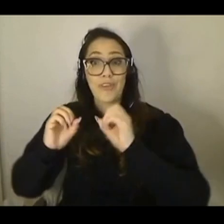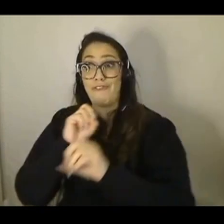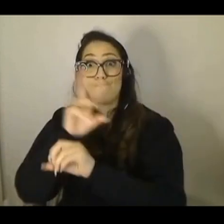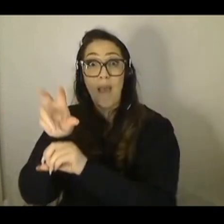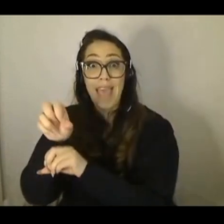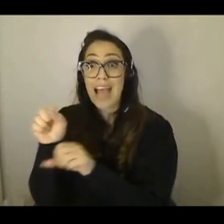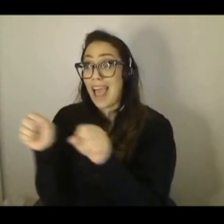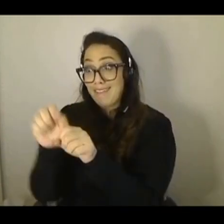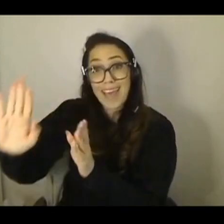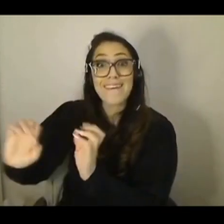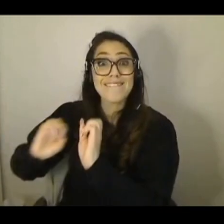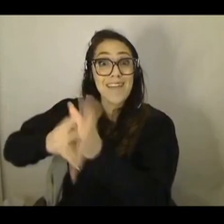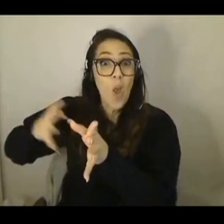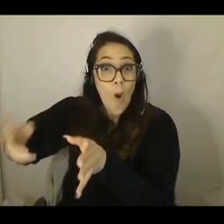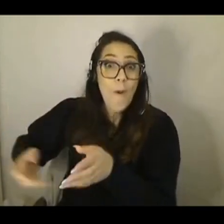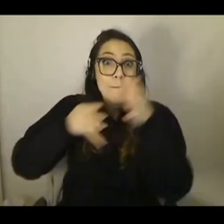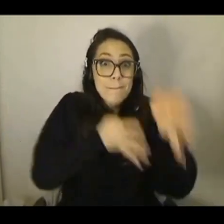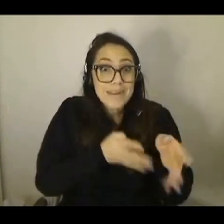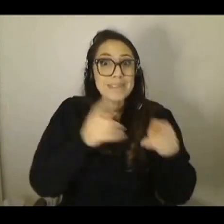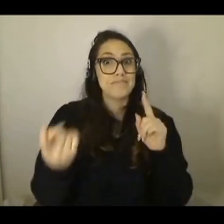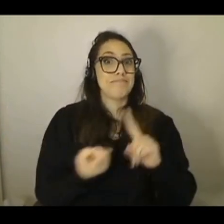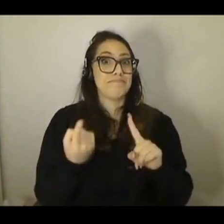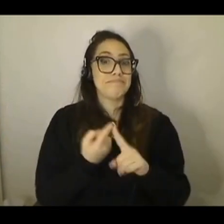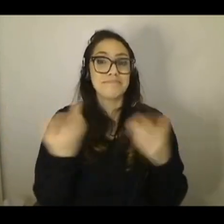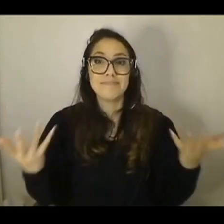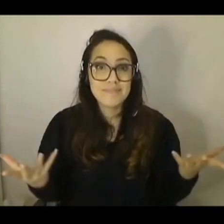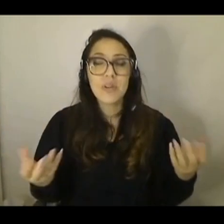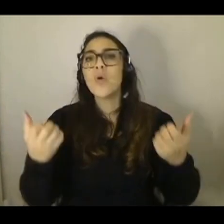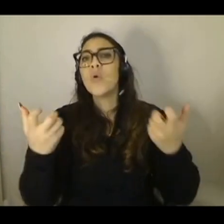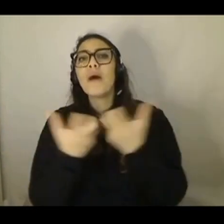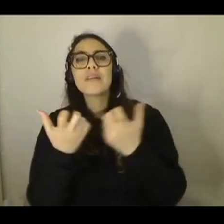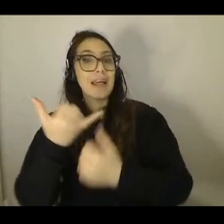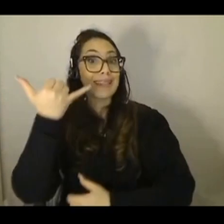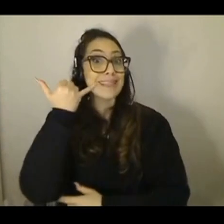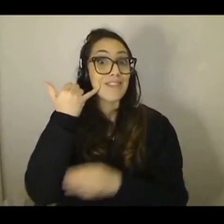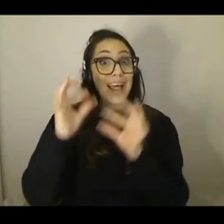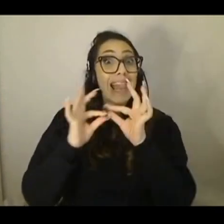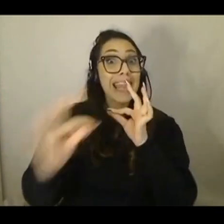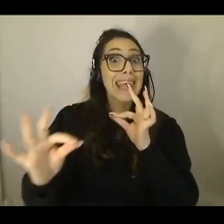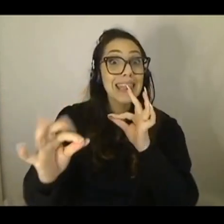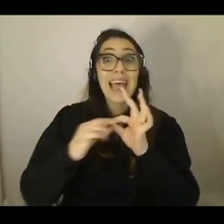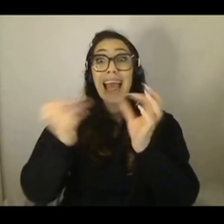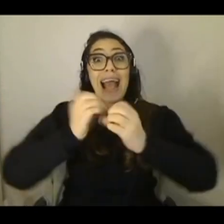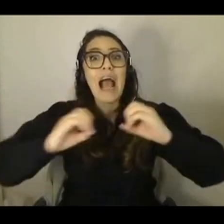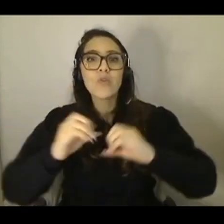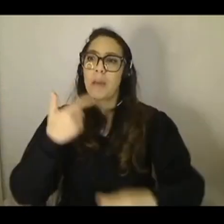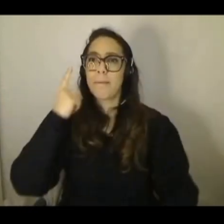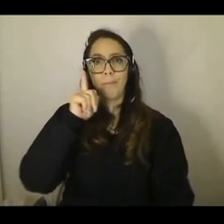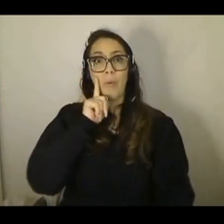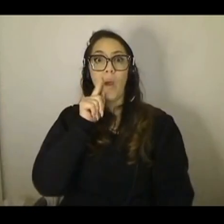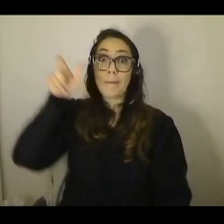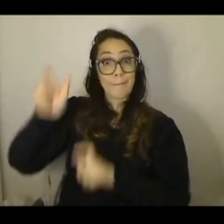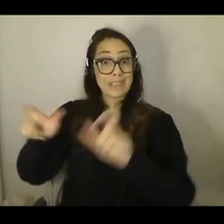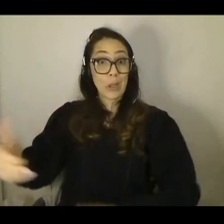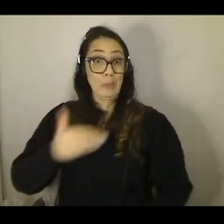par exemple, ou la ligne téléphonique, par exemple, pour appeler. C'est une ligne gratuite. On ne va pas faire payer les gens qui ne peuvent pas ou qui